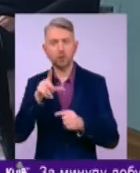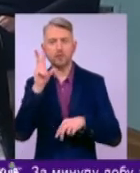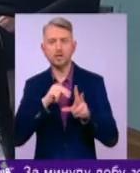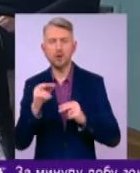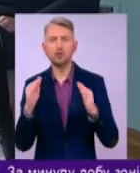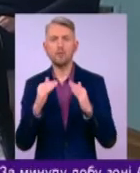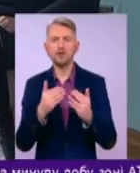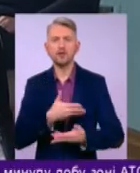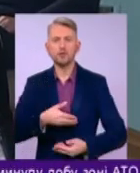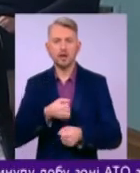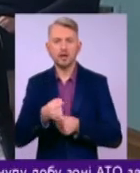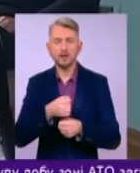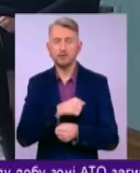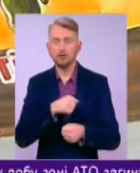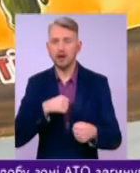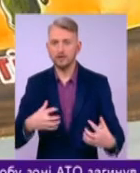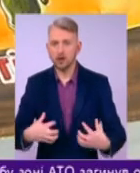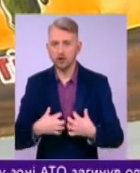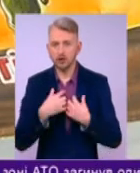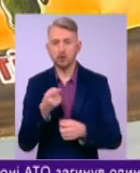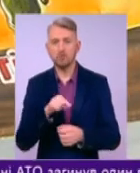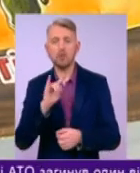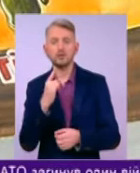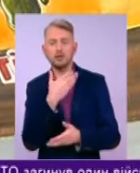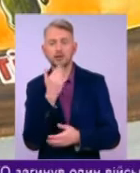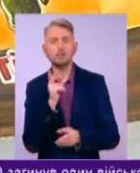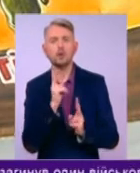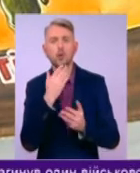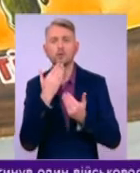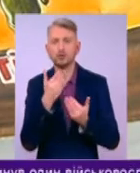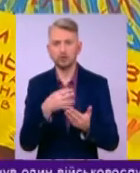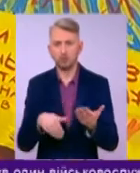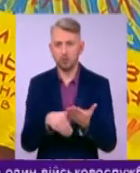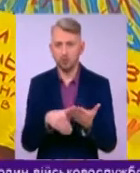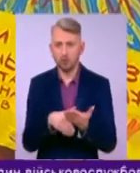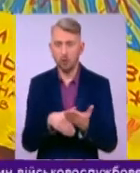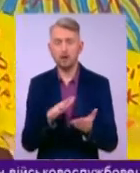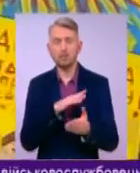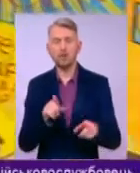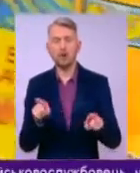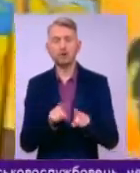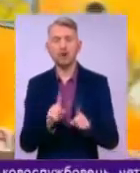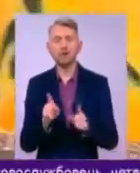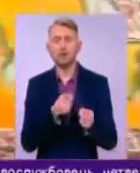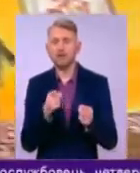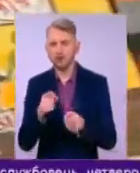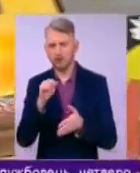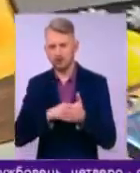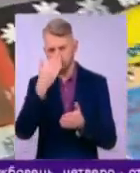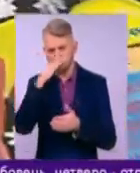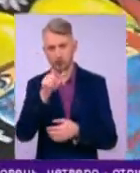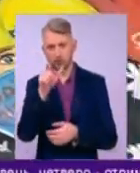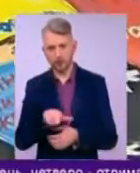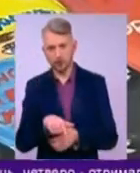домашнє сексуальне насильство найстрашніше, бо дитині немає до кого звернутися по допомогу. Буває так, що загроза йде від чужої людини, а